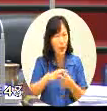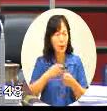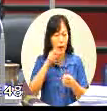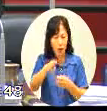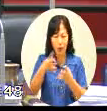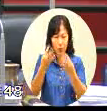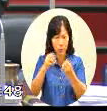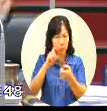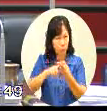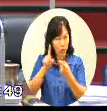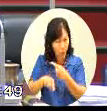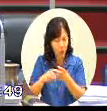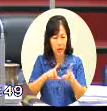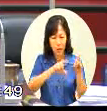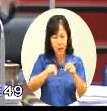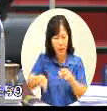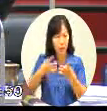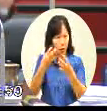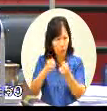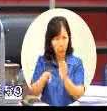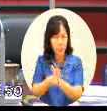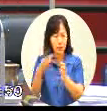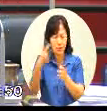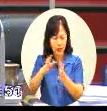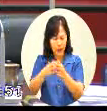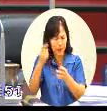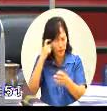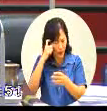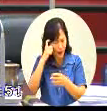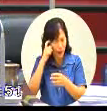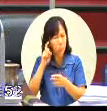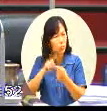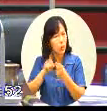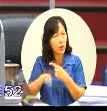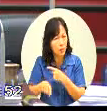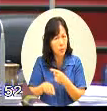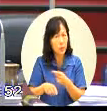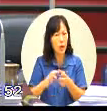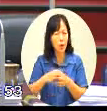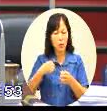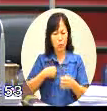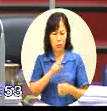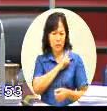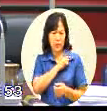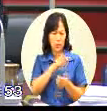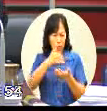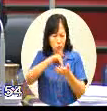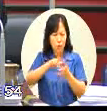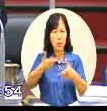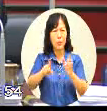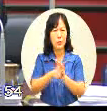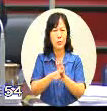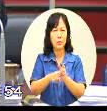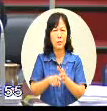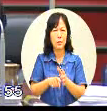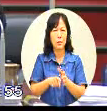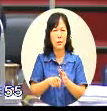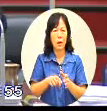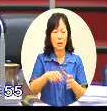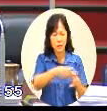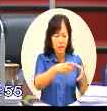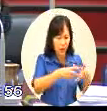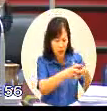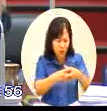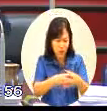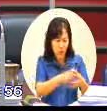对，然后根据这个数字推演的逻辑对不对？啊，这个也不是我推演的，那是一群学